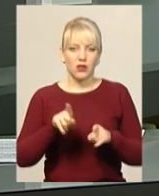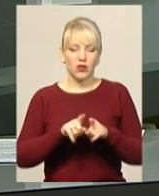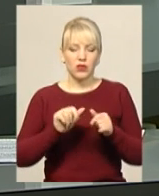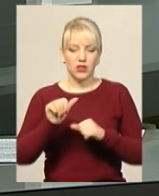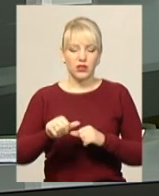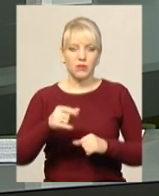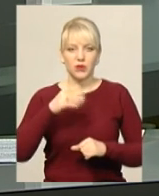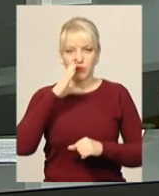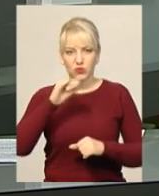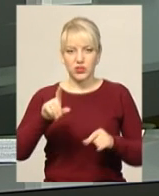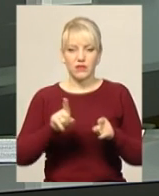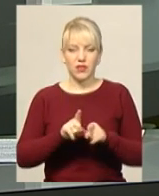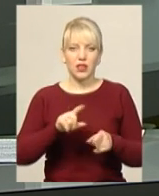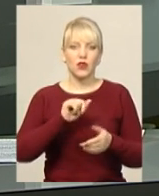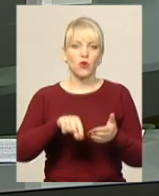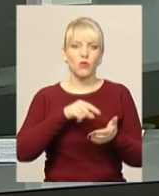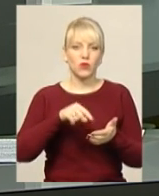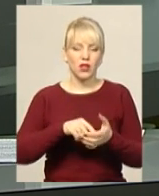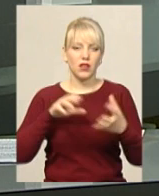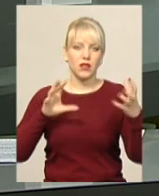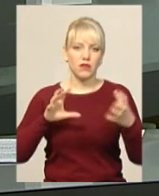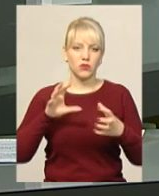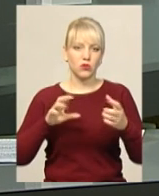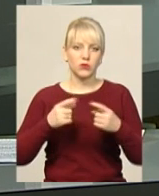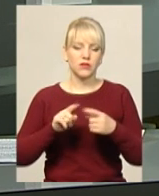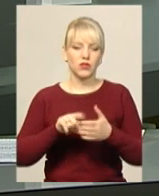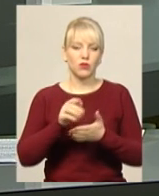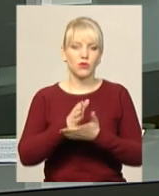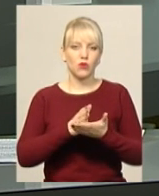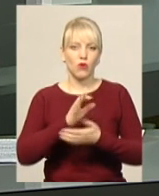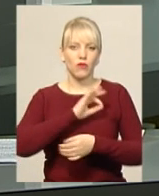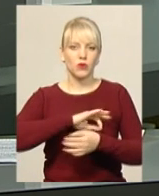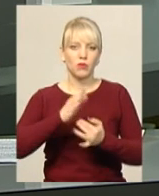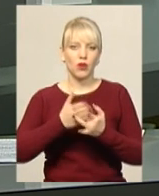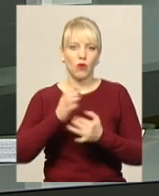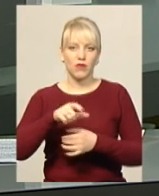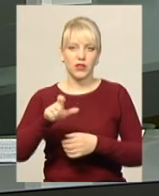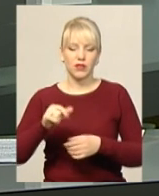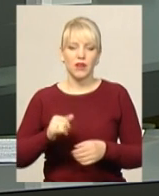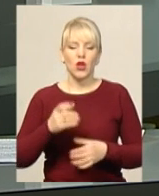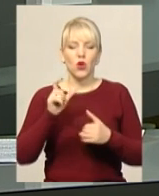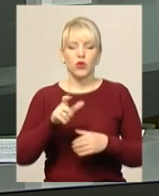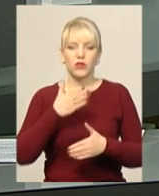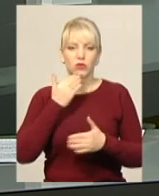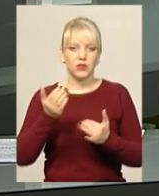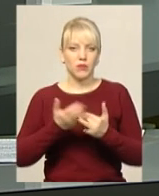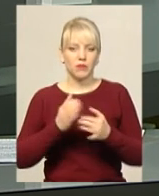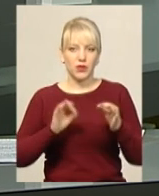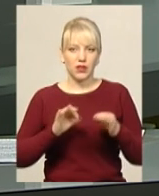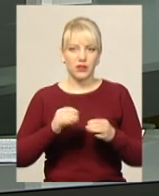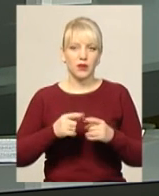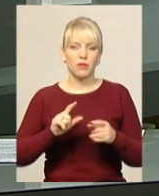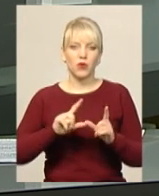таксів, у Кам'янці-Подільському курсують комунальні автобуси. Вони обслуговують здебільшого пільговиків. Для осіб, які пільг не мають, проїзд у комунальному